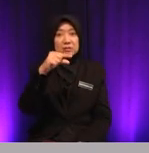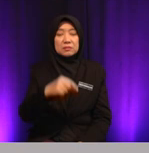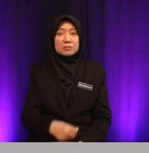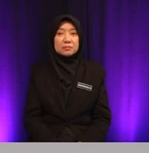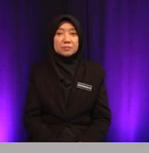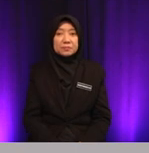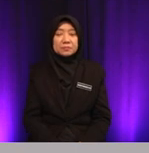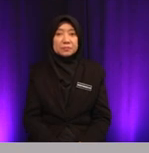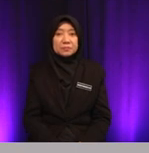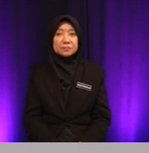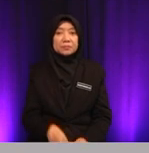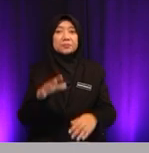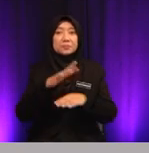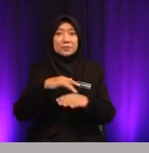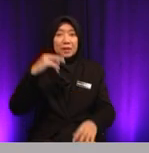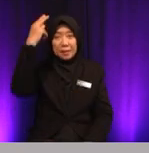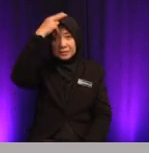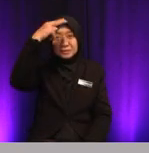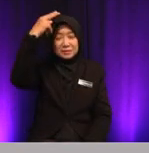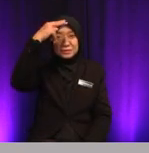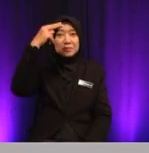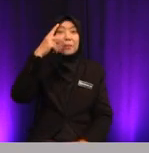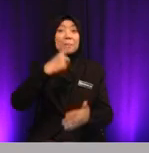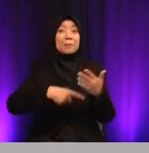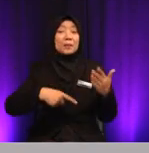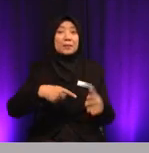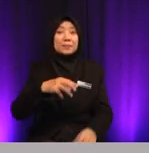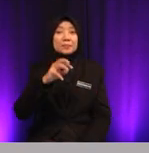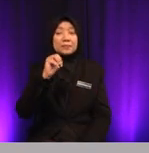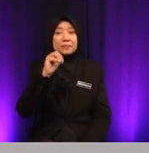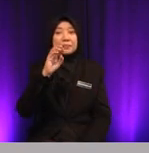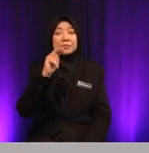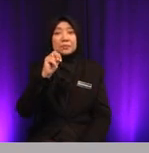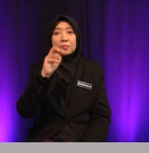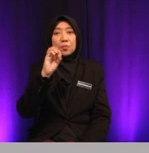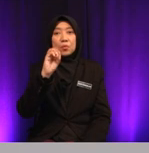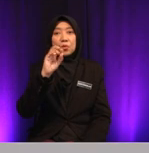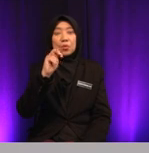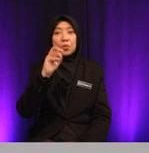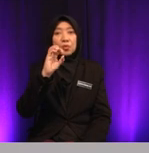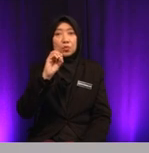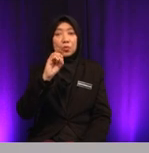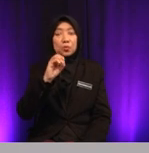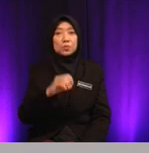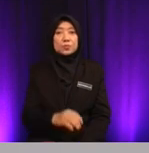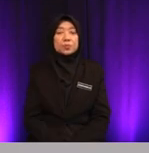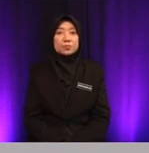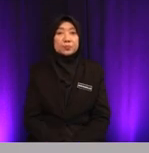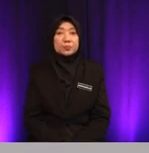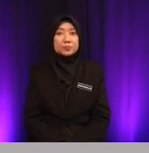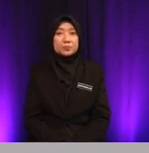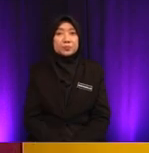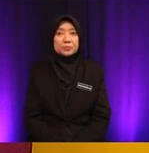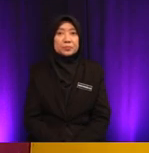Aji Aji Aji Aji Aji nama penuh adalah mono triam glutamat Oke sebenarnya